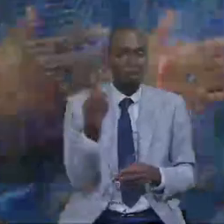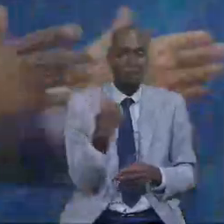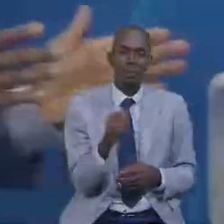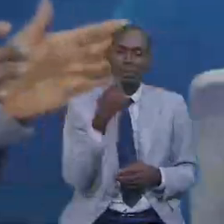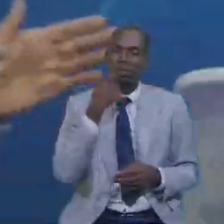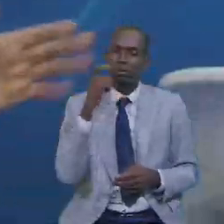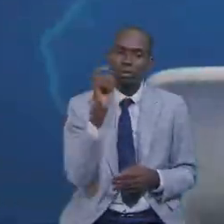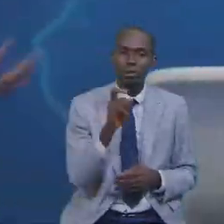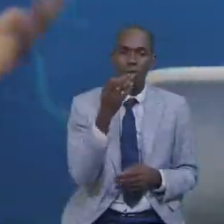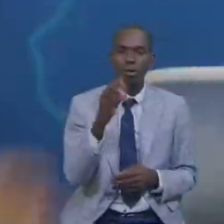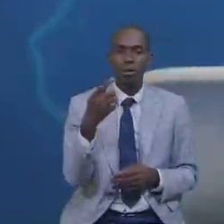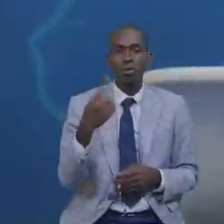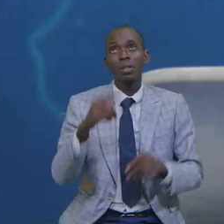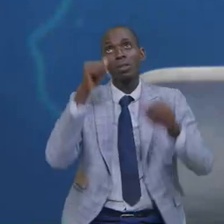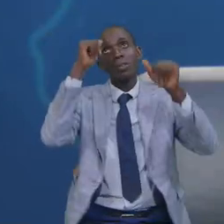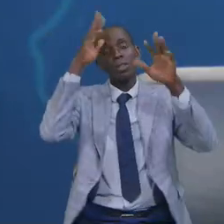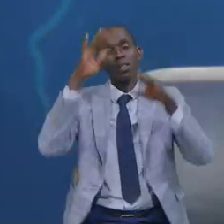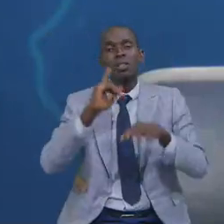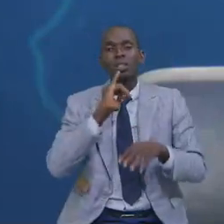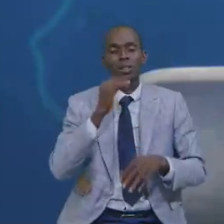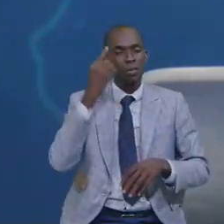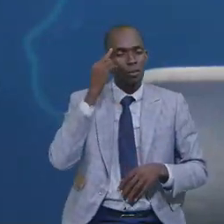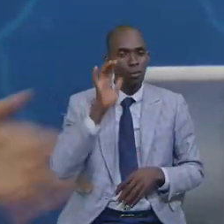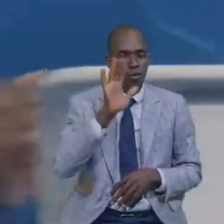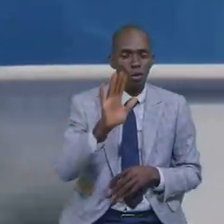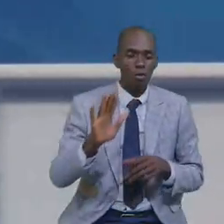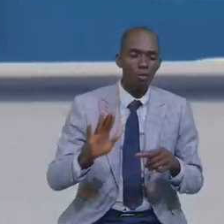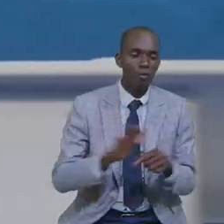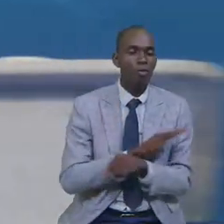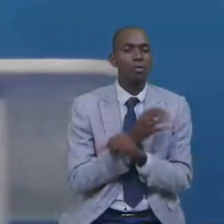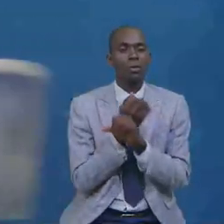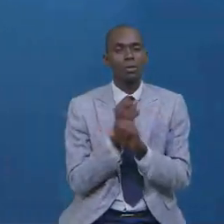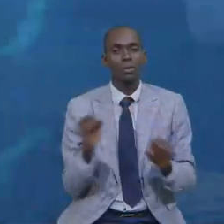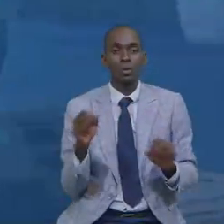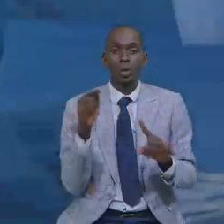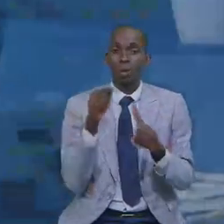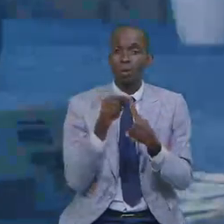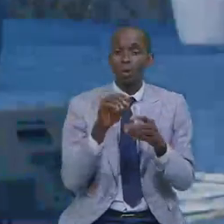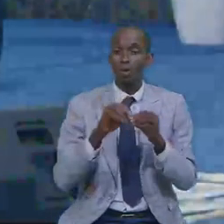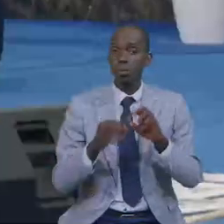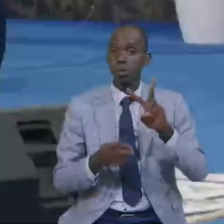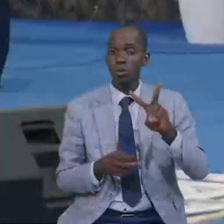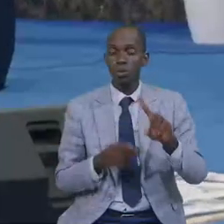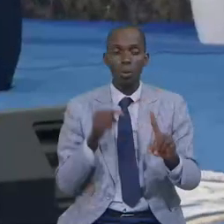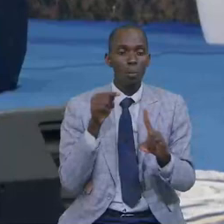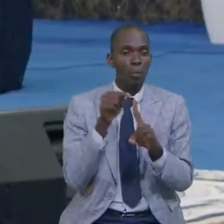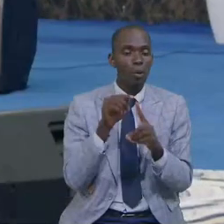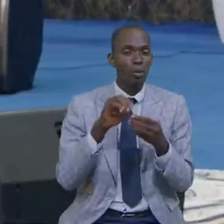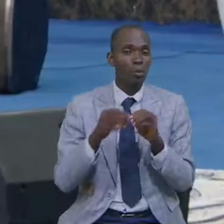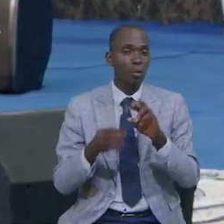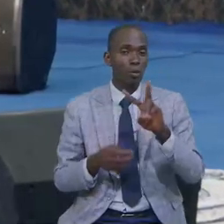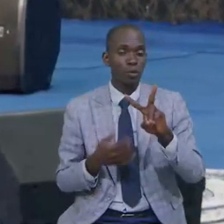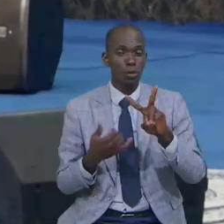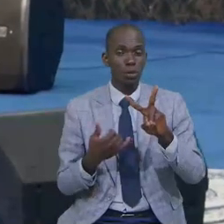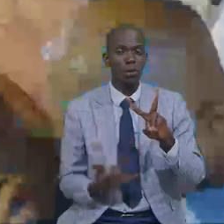parce que le décret du père est pour ton plein salut deuxième point maintenant deuxième